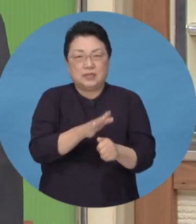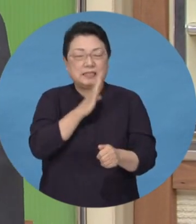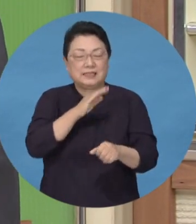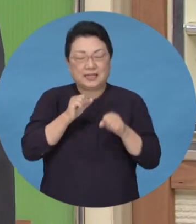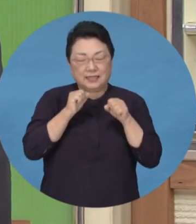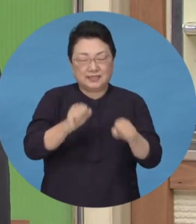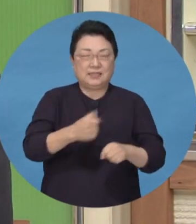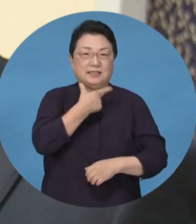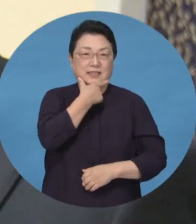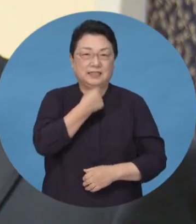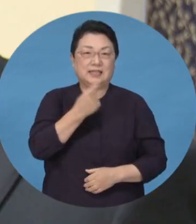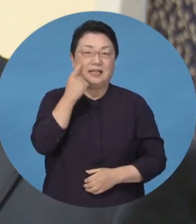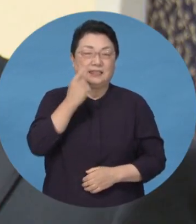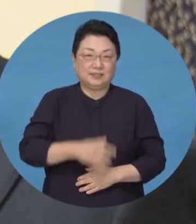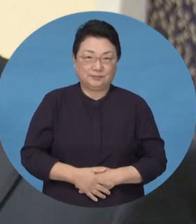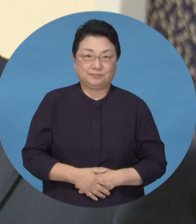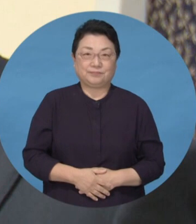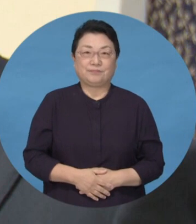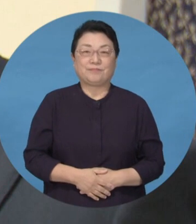ていきたいとおもいます